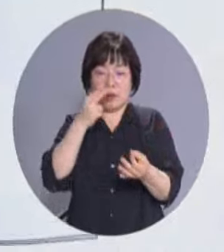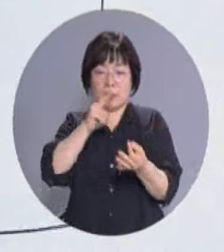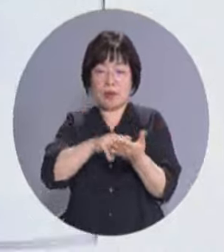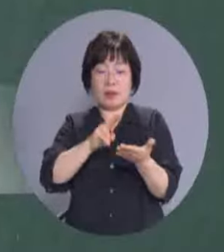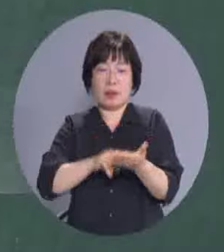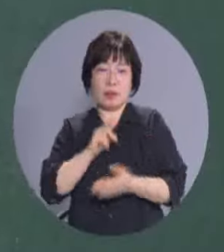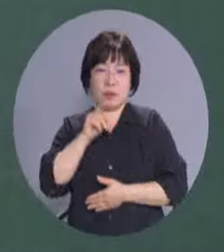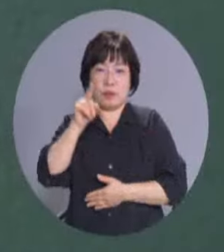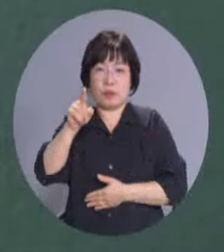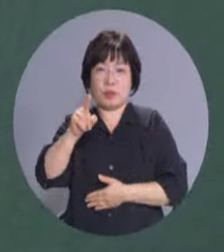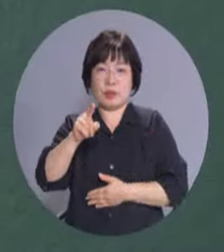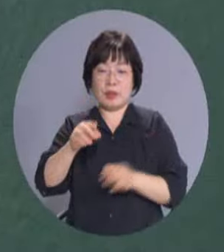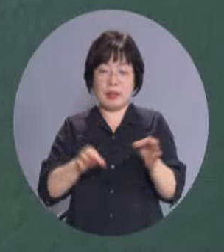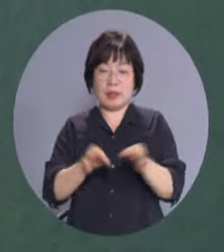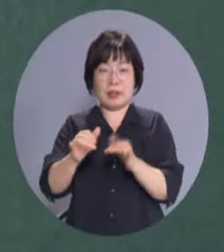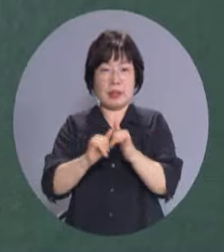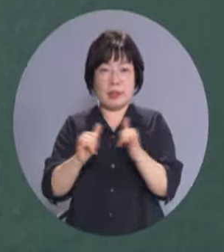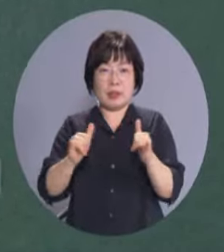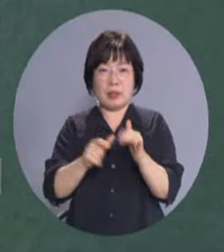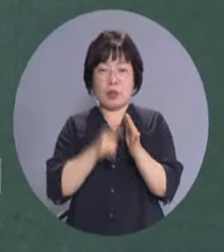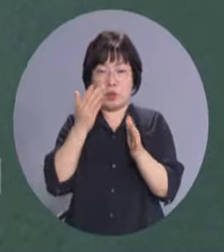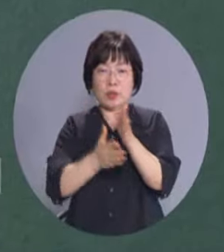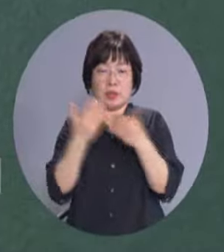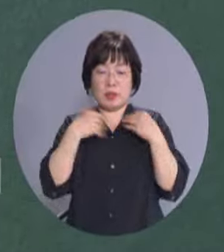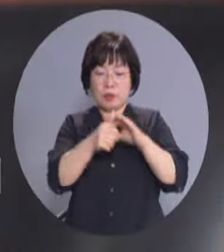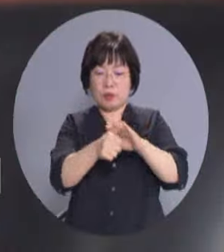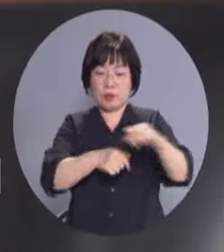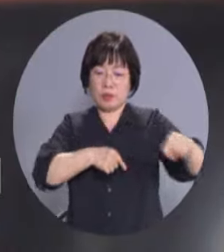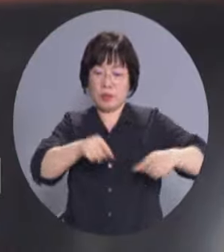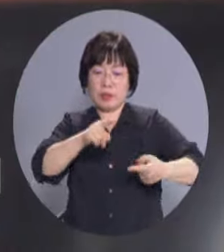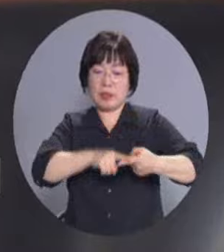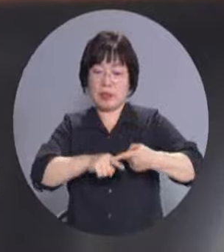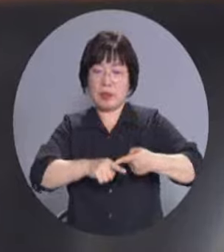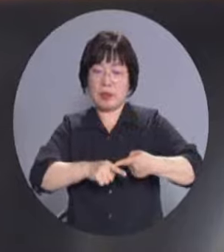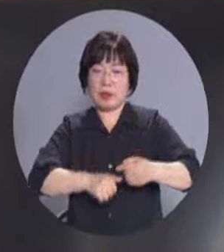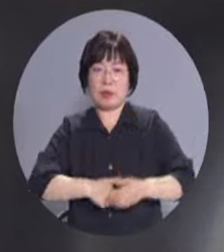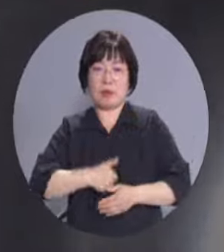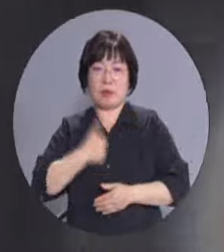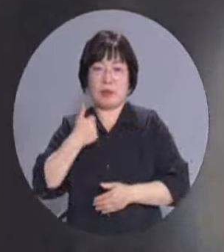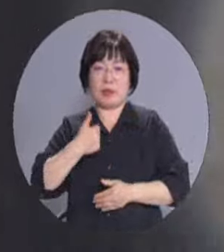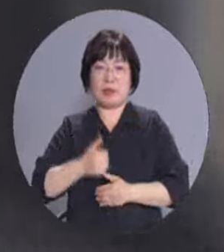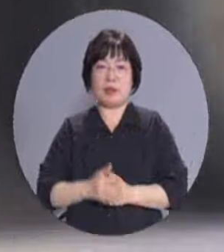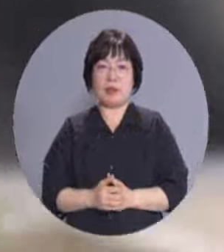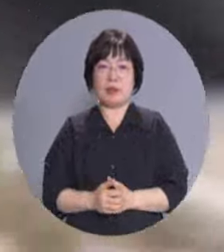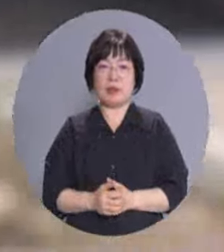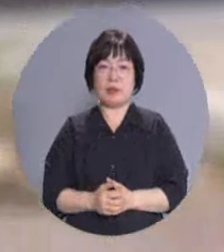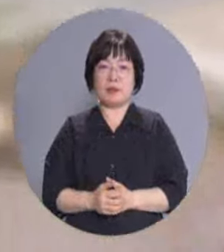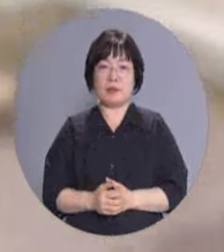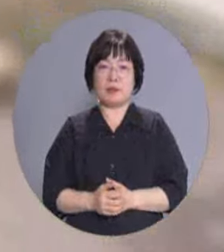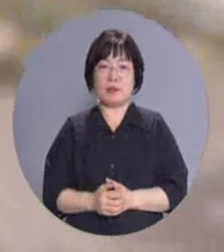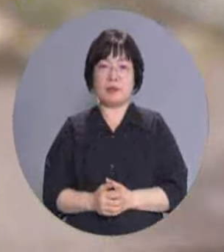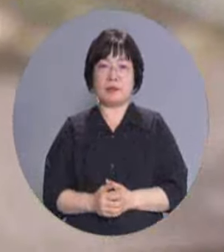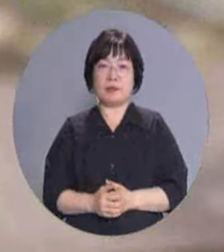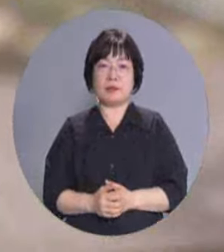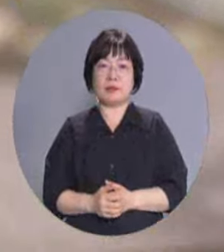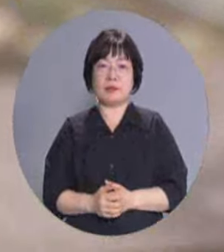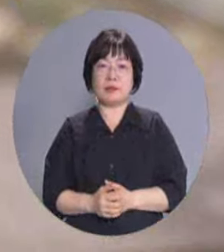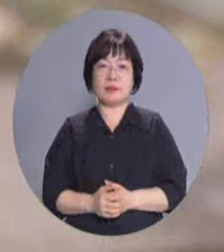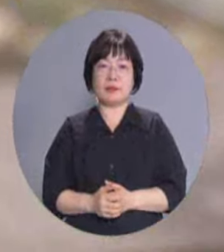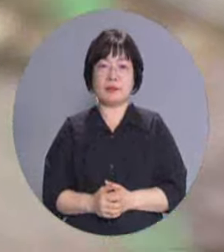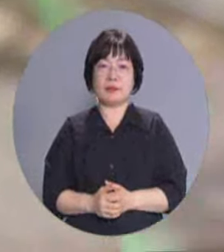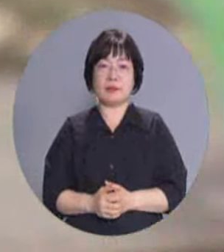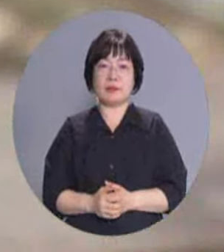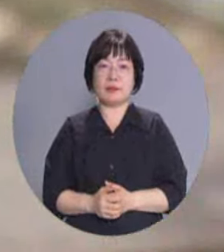고발했고 인근 상인들은 여수시의 소극적 행정에 강경대응을 검토하고 있습니다 MBC 뉴스